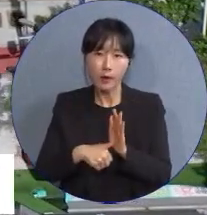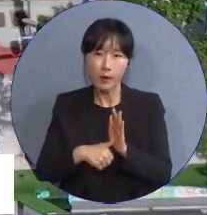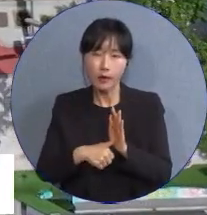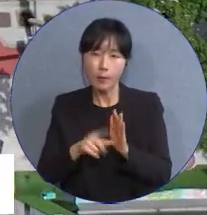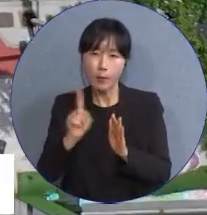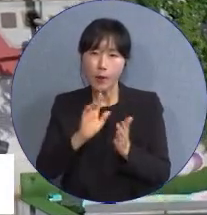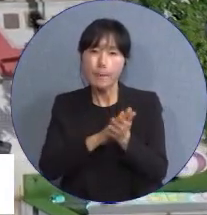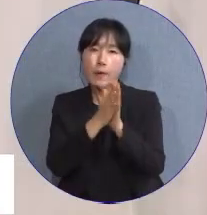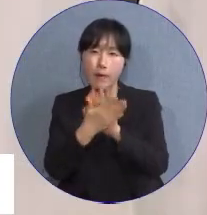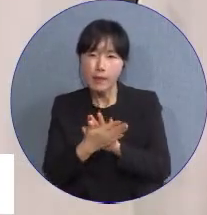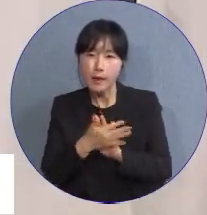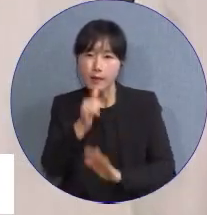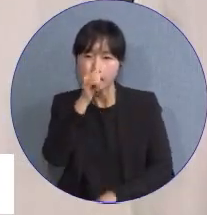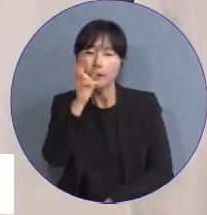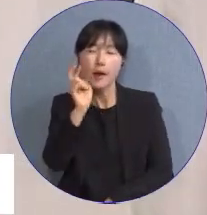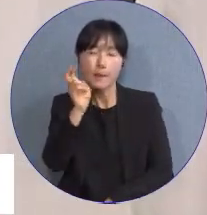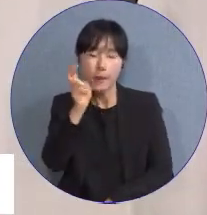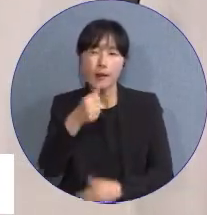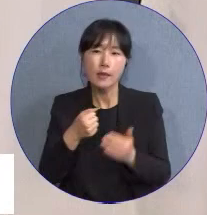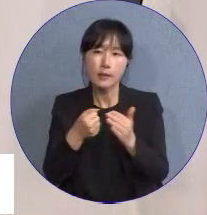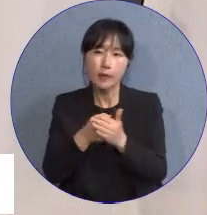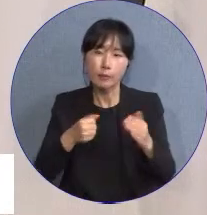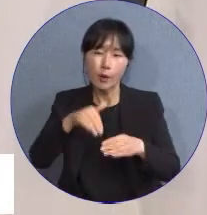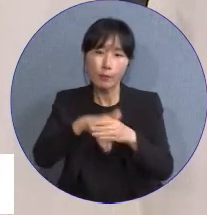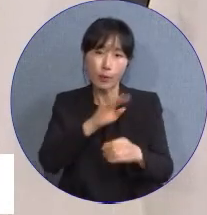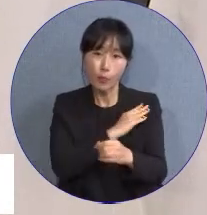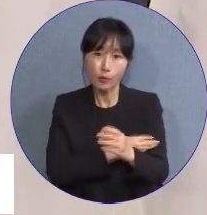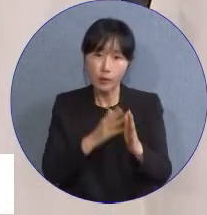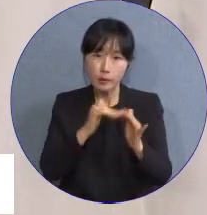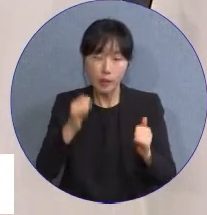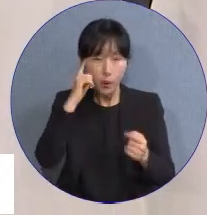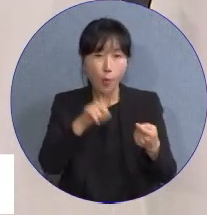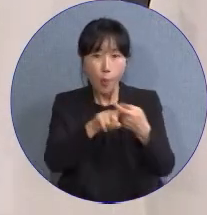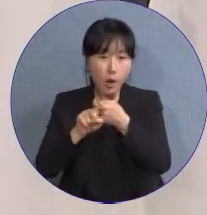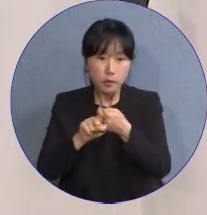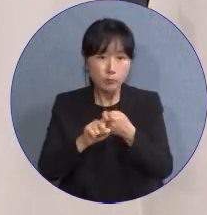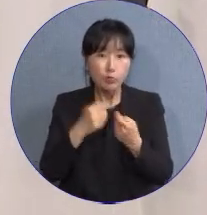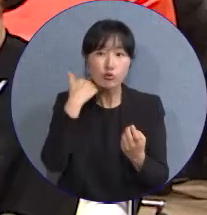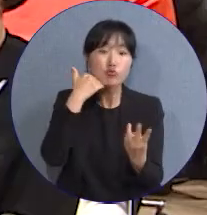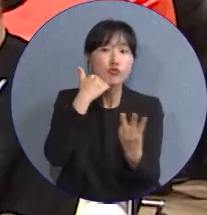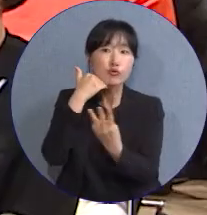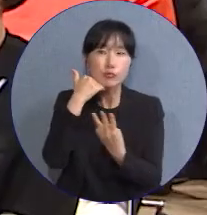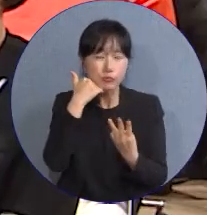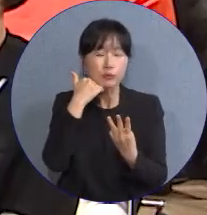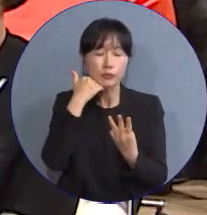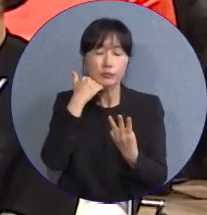감지됐던 상황이라 유권자의 표심이 어디로 향할지 관심이 집중되고 있습니다.